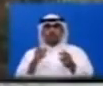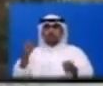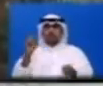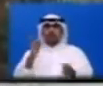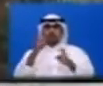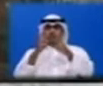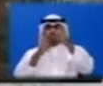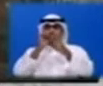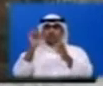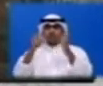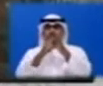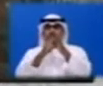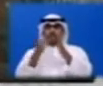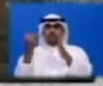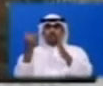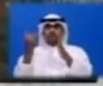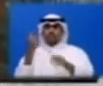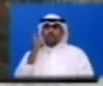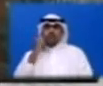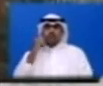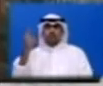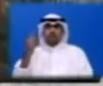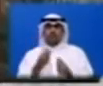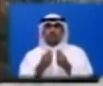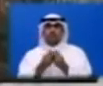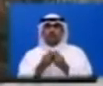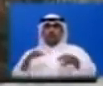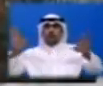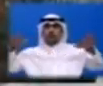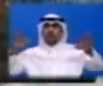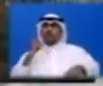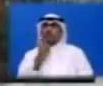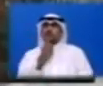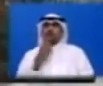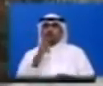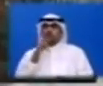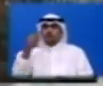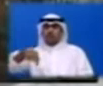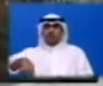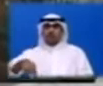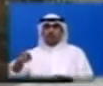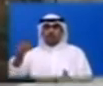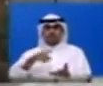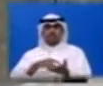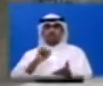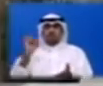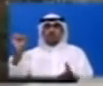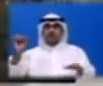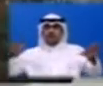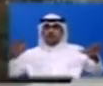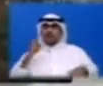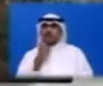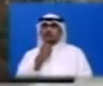الدستور فعندما وصلنا الخبر في من خلال التويتر من كونه بان المجلس ينوي